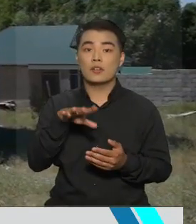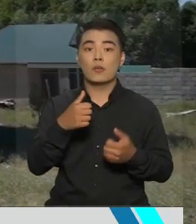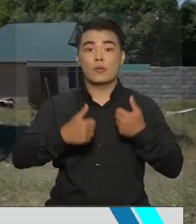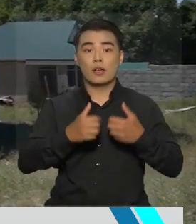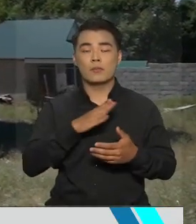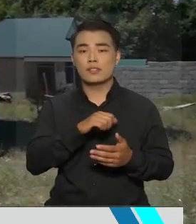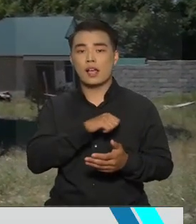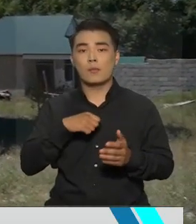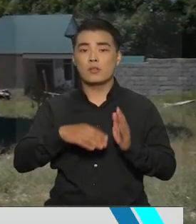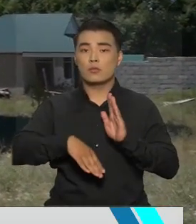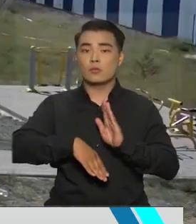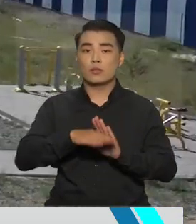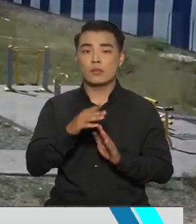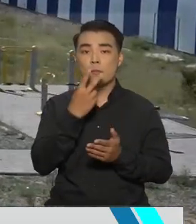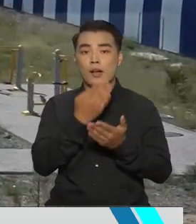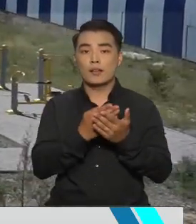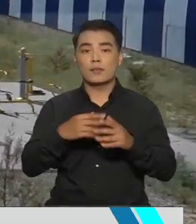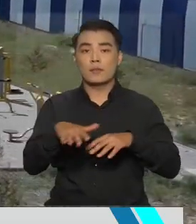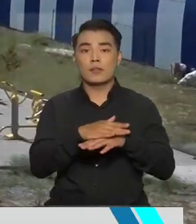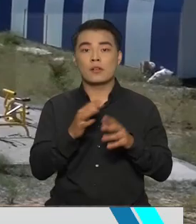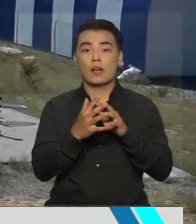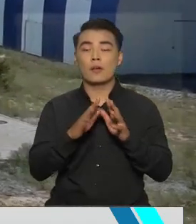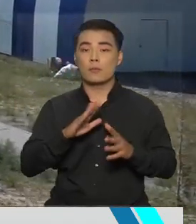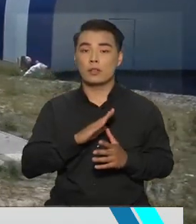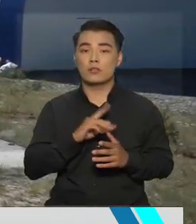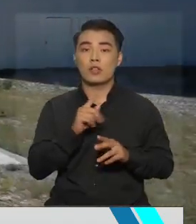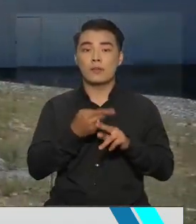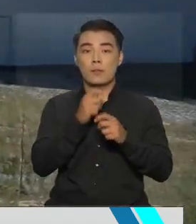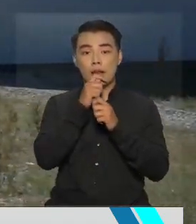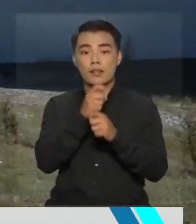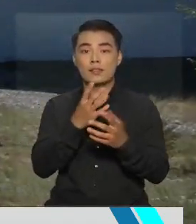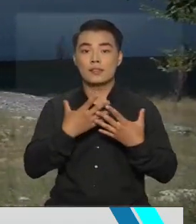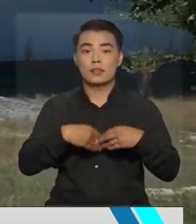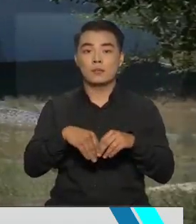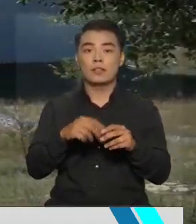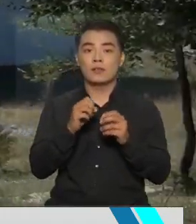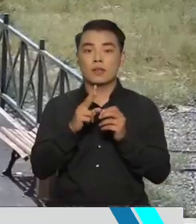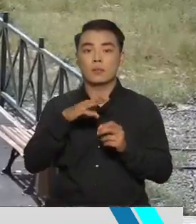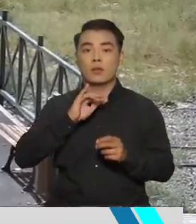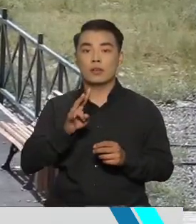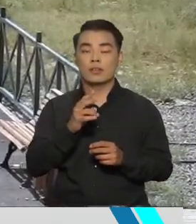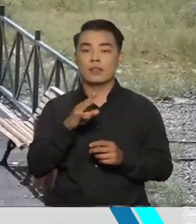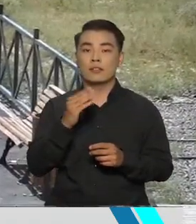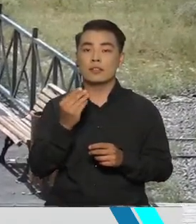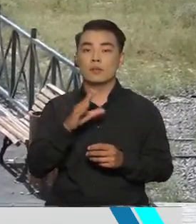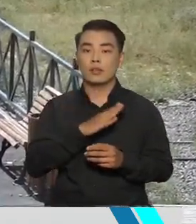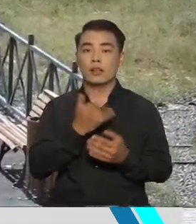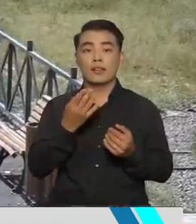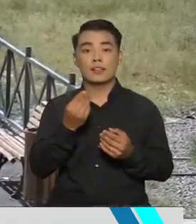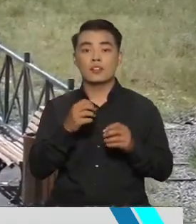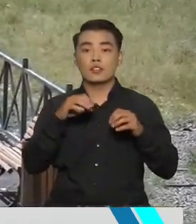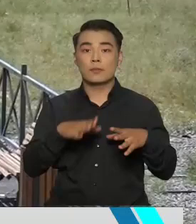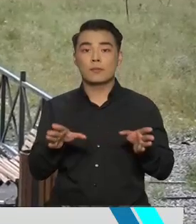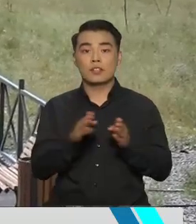конкурсе признали образцовым населенным пунктом в качестве приза село получило 12 миллионов тенге деньги совместным